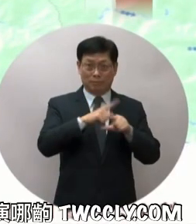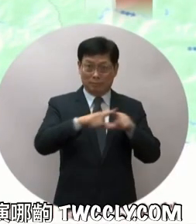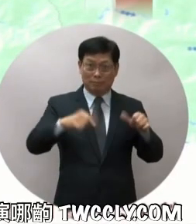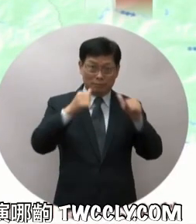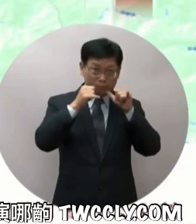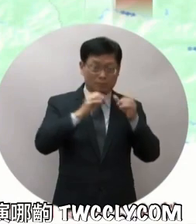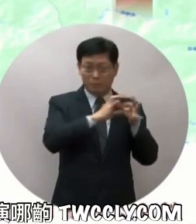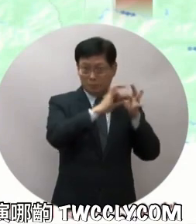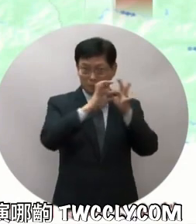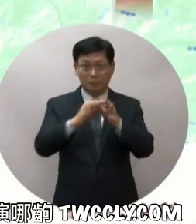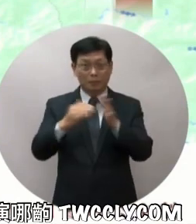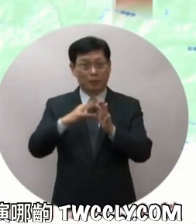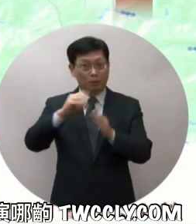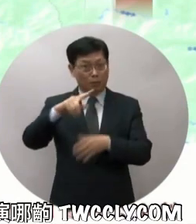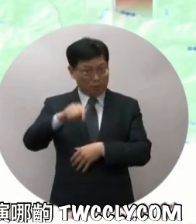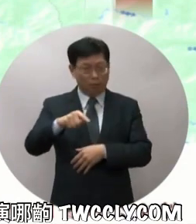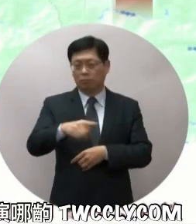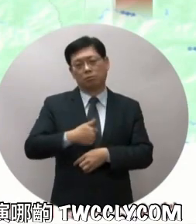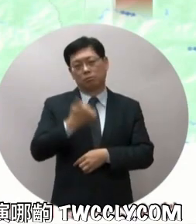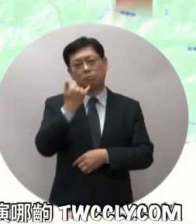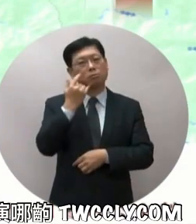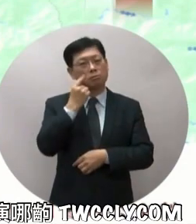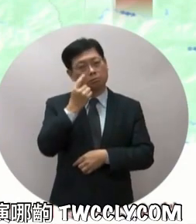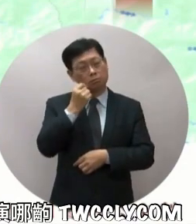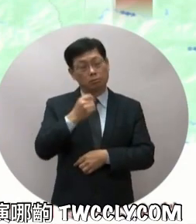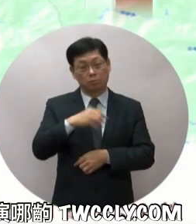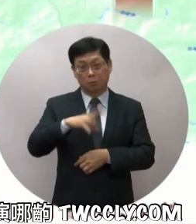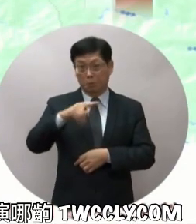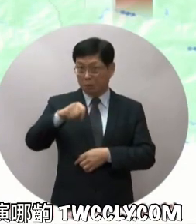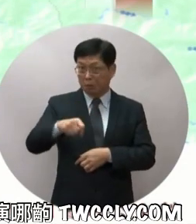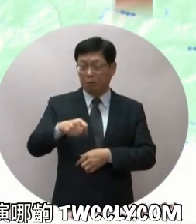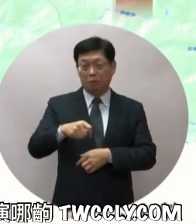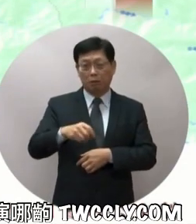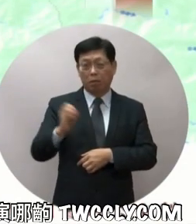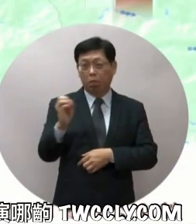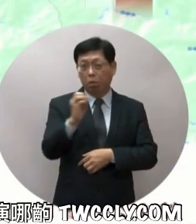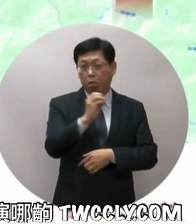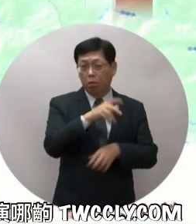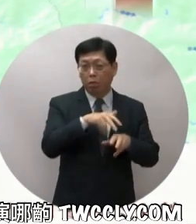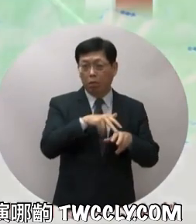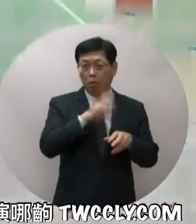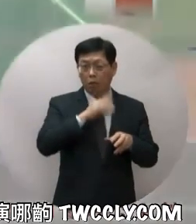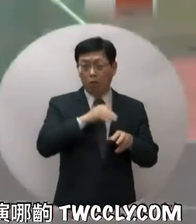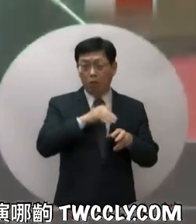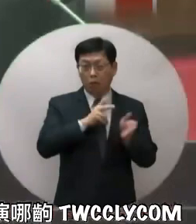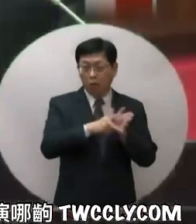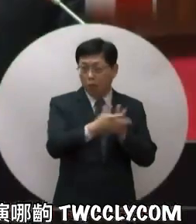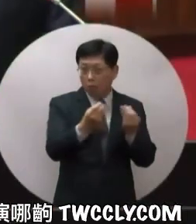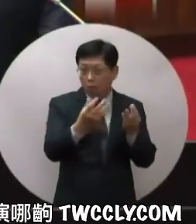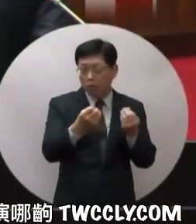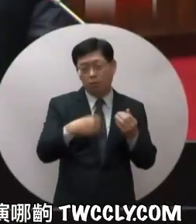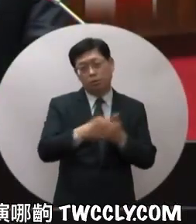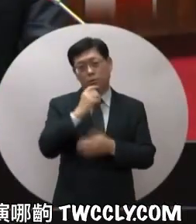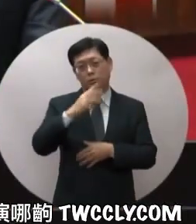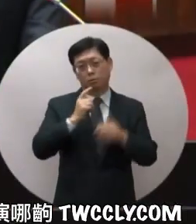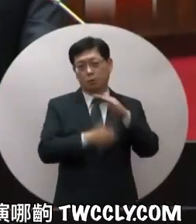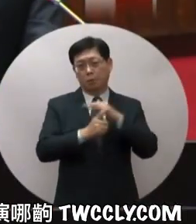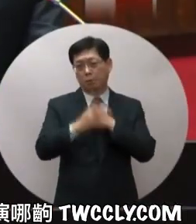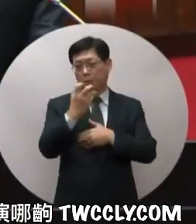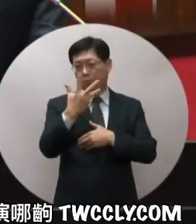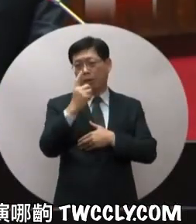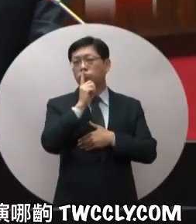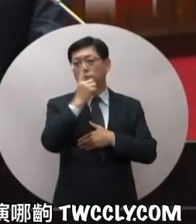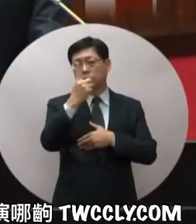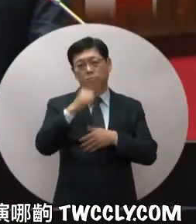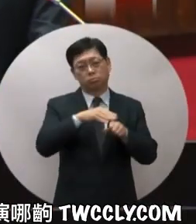伸經過萬丹萬丹實在很可能整個萬丹三個月就沒有沒有鐵路剛才經過一條八百快速道路經過一個交